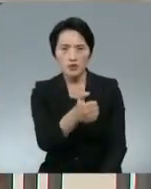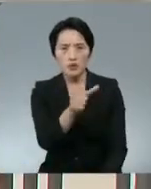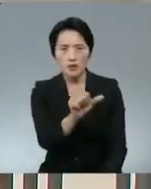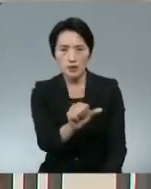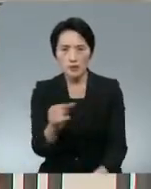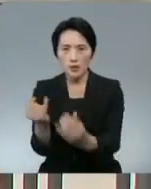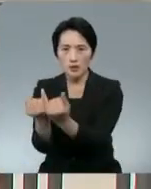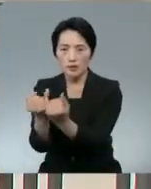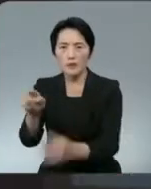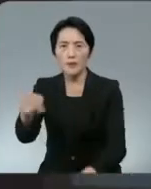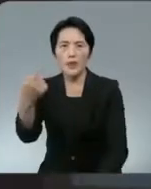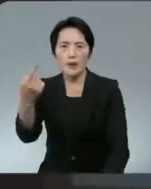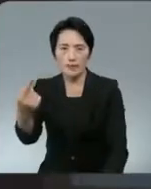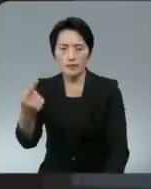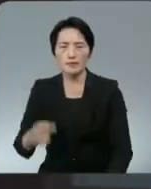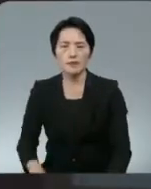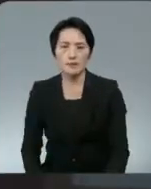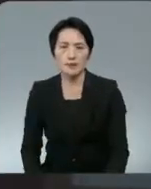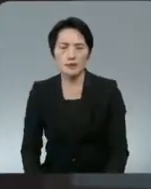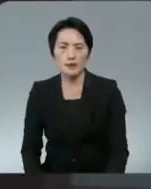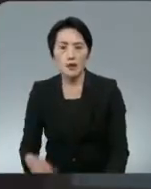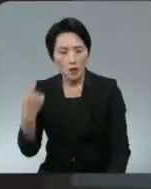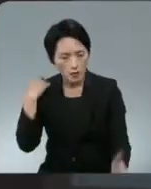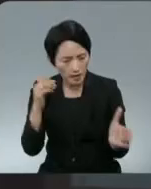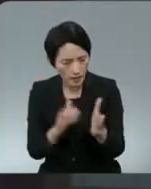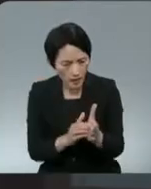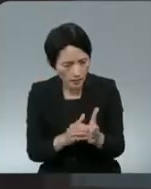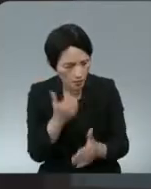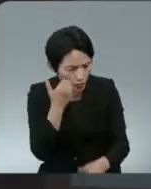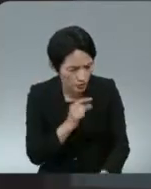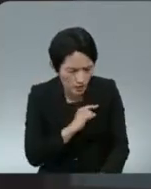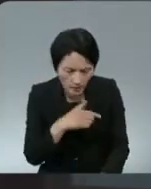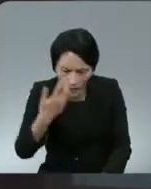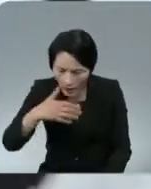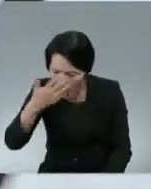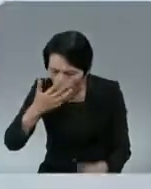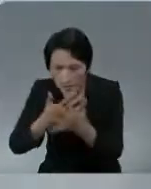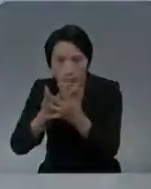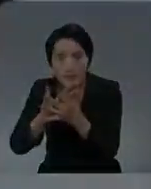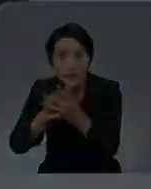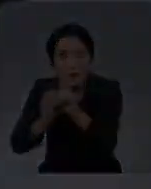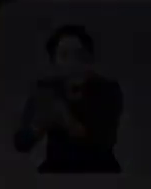10月31日，此前一直未能确认身份的一名死者的身份也得到确认。